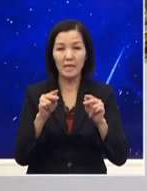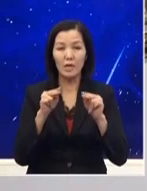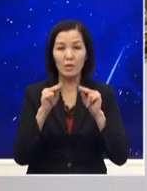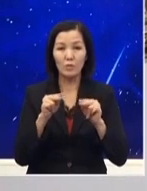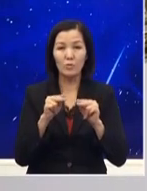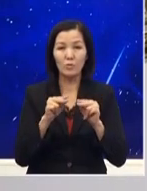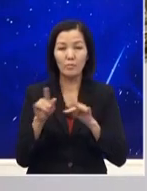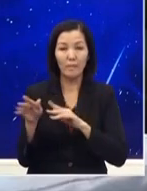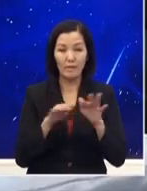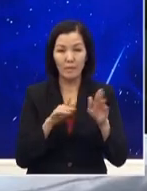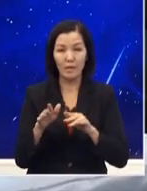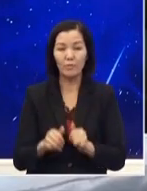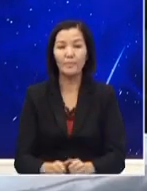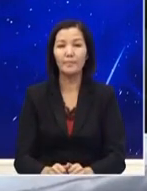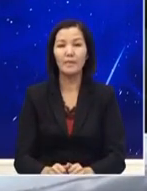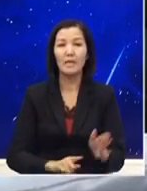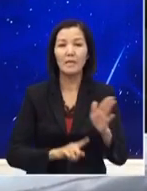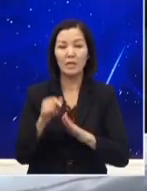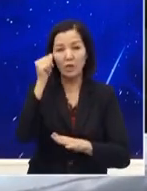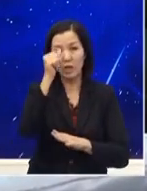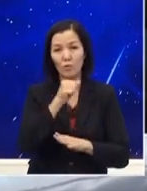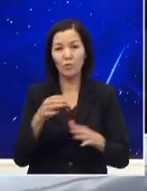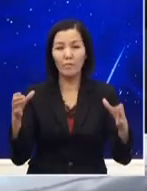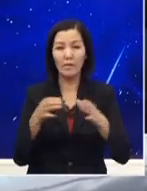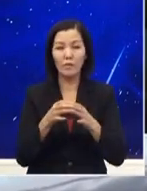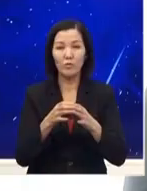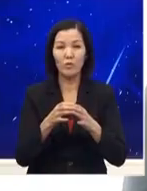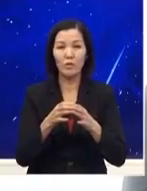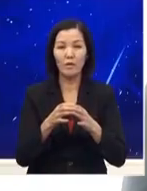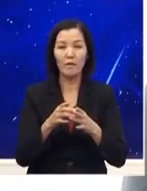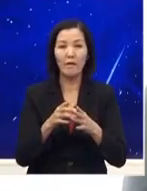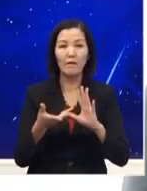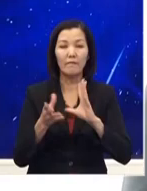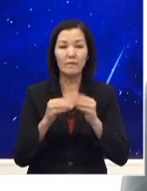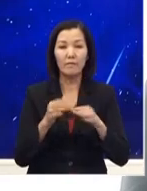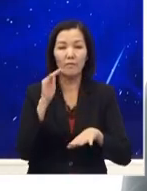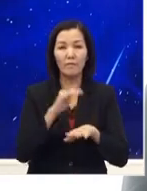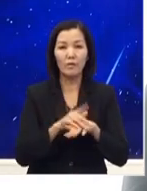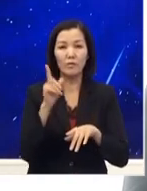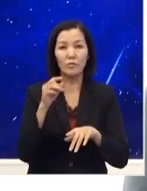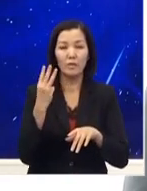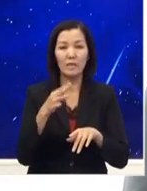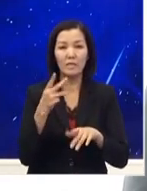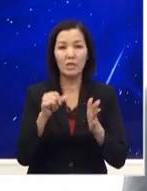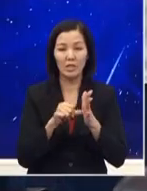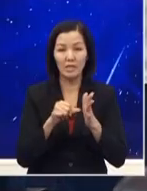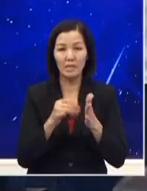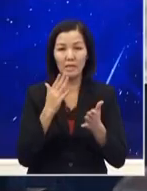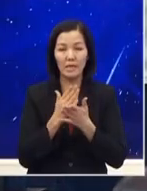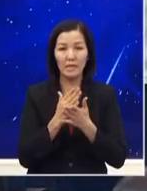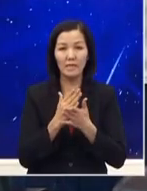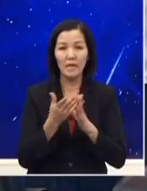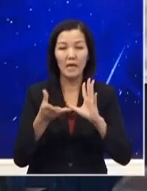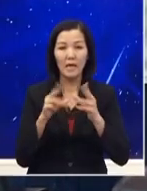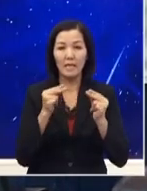данному мероприятию. С начала года деятельностью мониторинговых групп выявлено 136 коррупционных рисков в разных сферах деятельности. Анализ